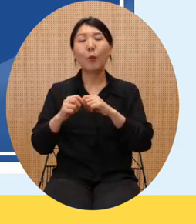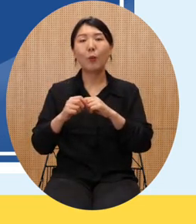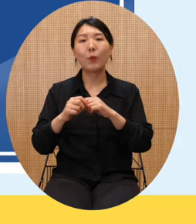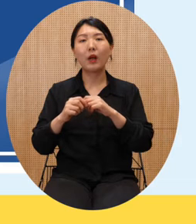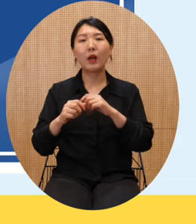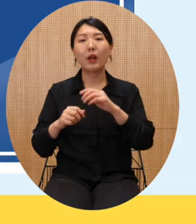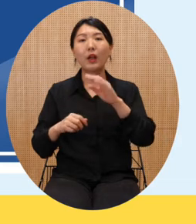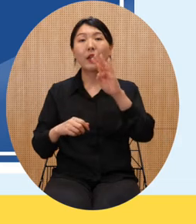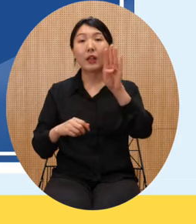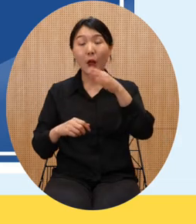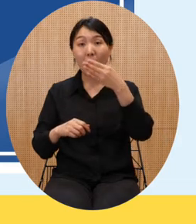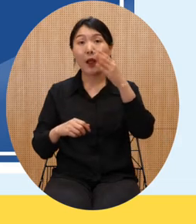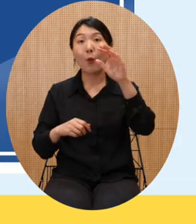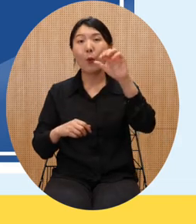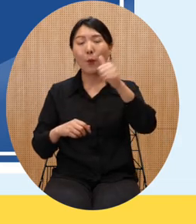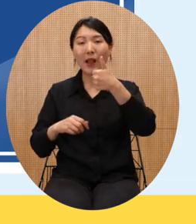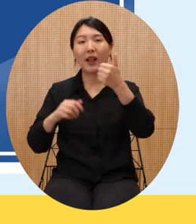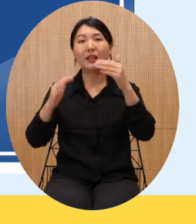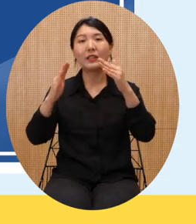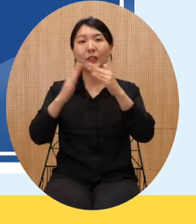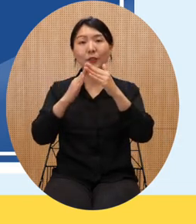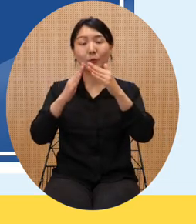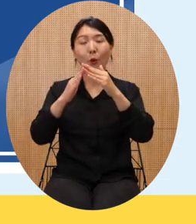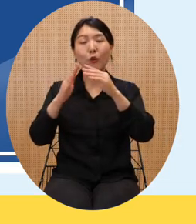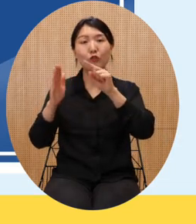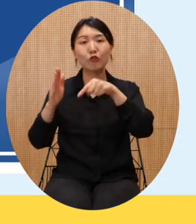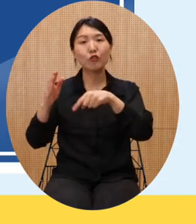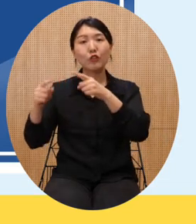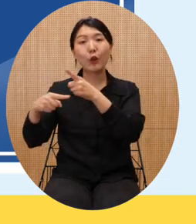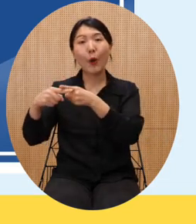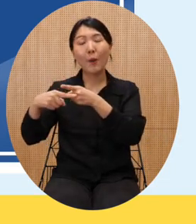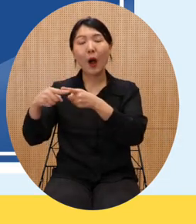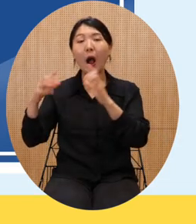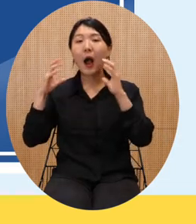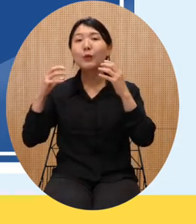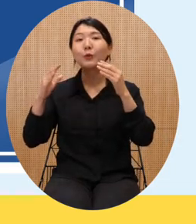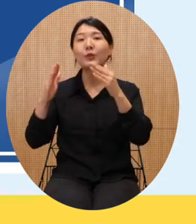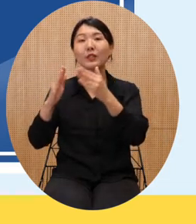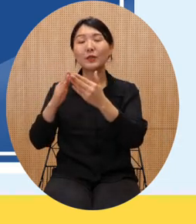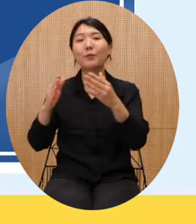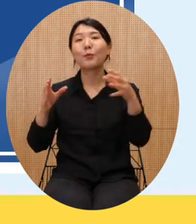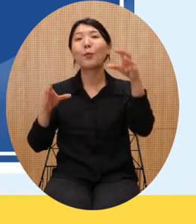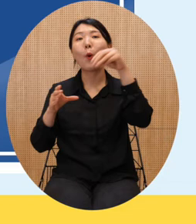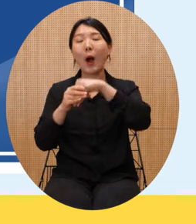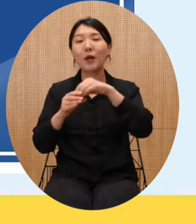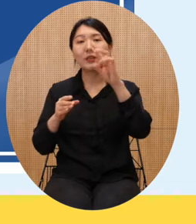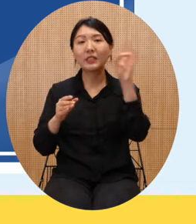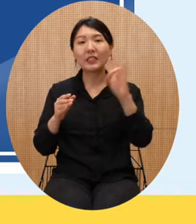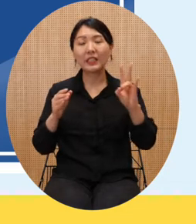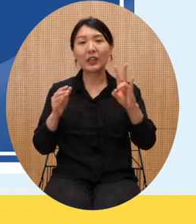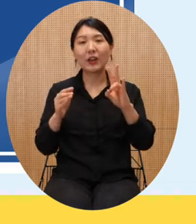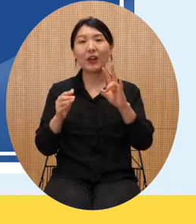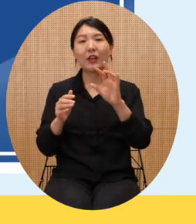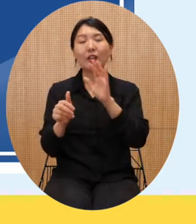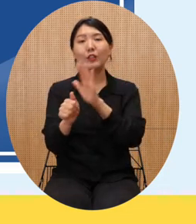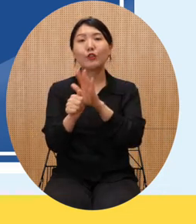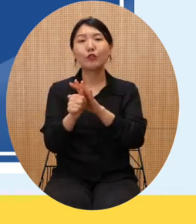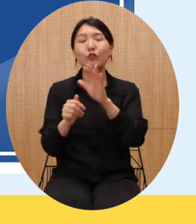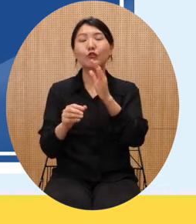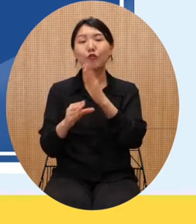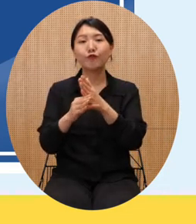수백 가구, 400에서 500 가구 그 중에 한 절반 정도는 아동 가구가 시흥에서 지원을 받고